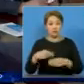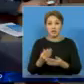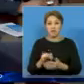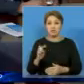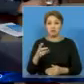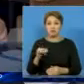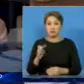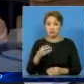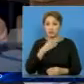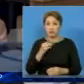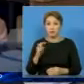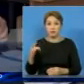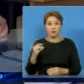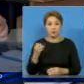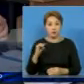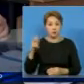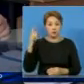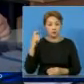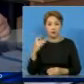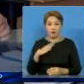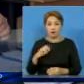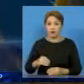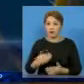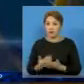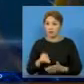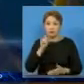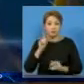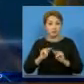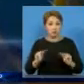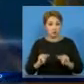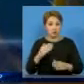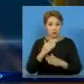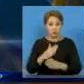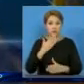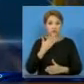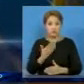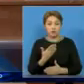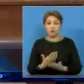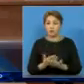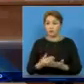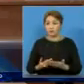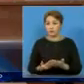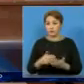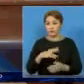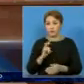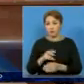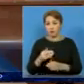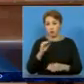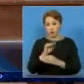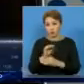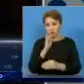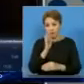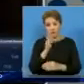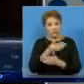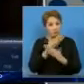Шалқар, Мәртөк, Әйтекебе, Қобда және Храмтау аудандарының бірқатар жас мұғалімі де көмек сұрады. Олар ғылыми дәрежесіне берілетін қосымша ақыны